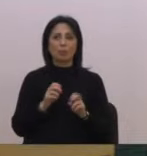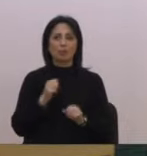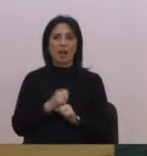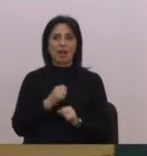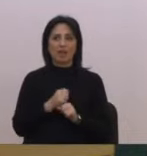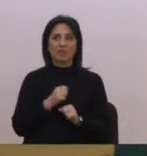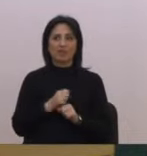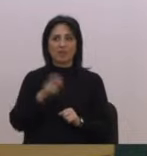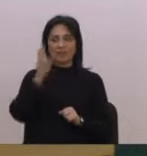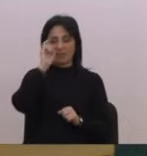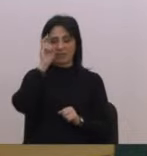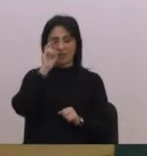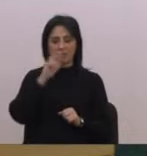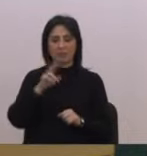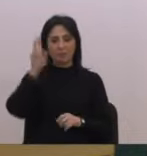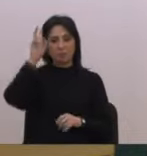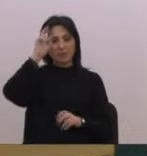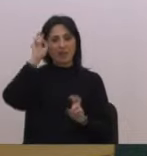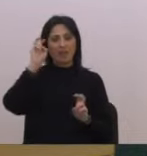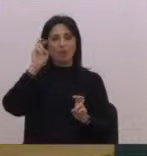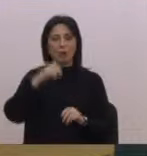აკეთებს სახელმწიფო მთავრობა